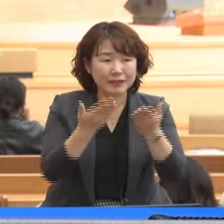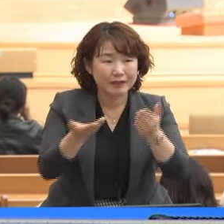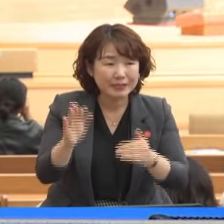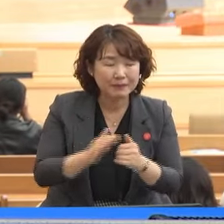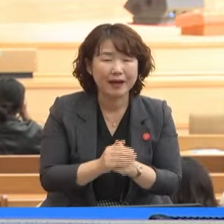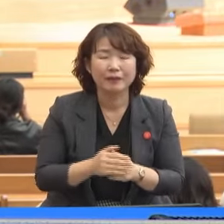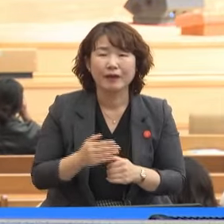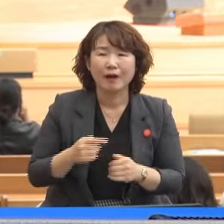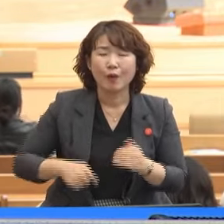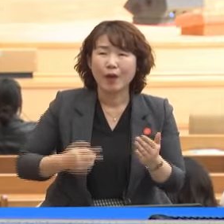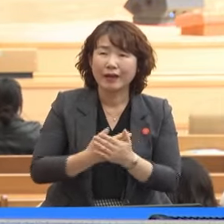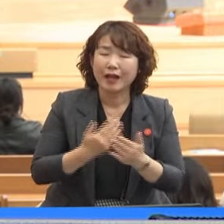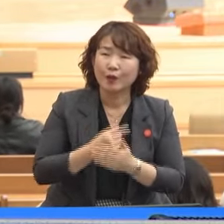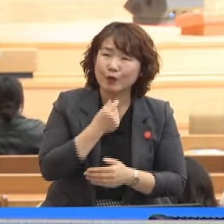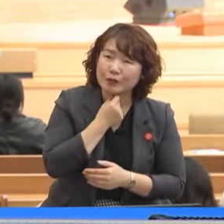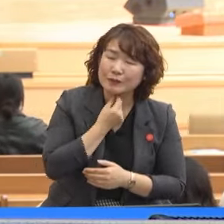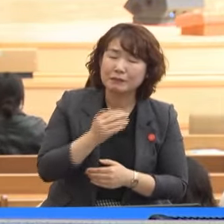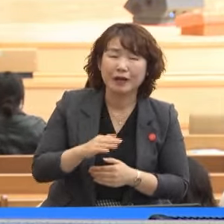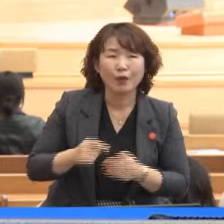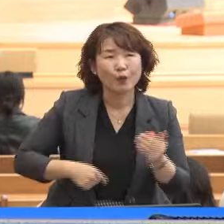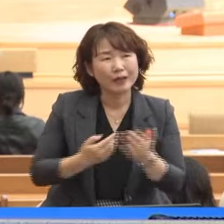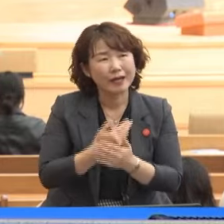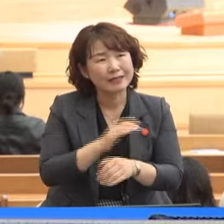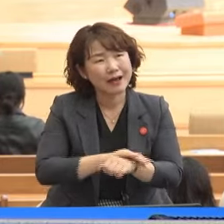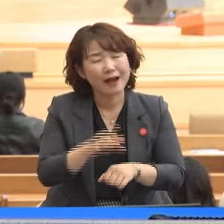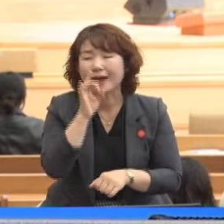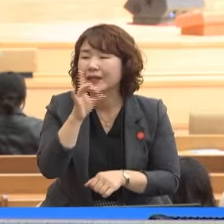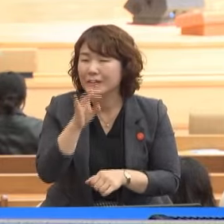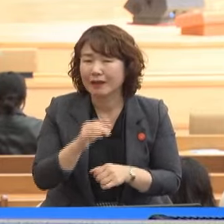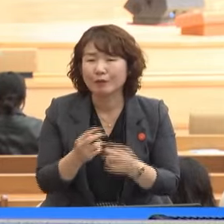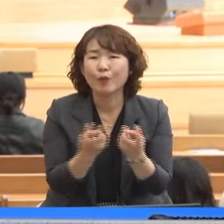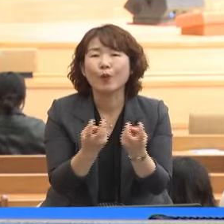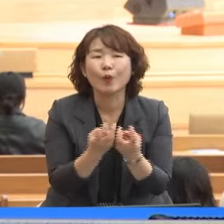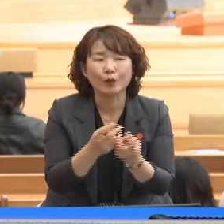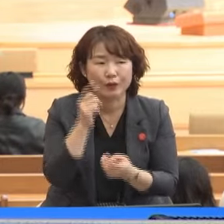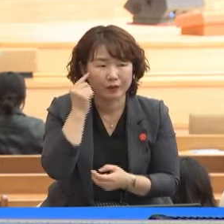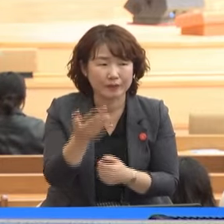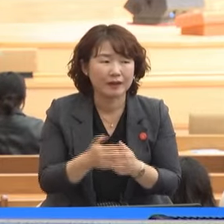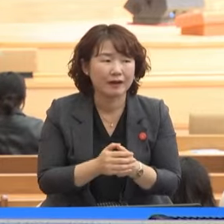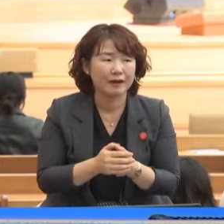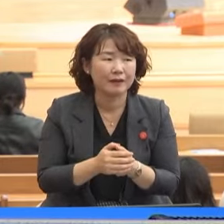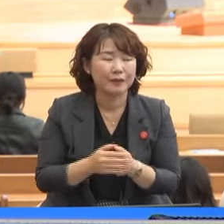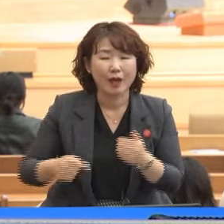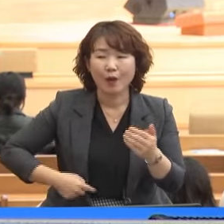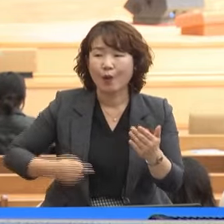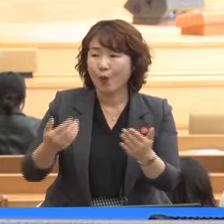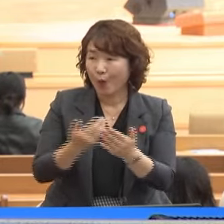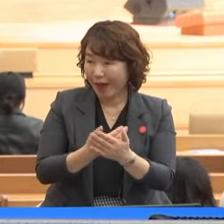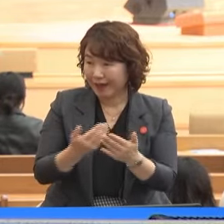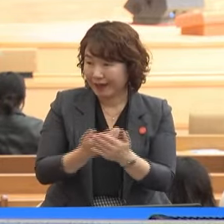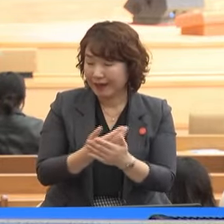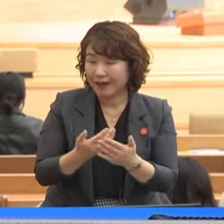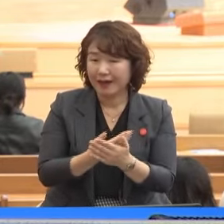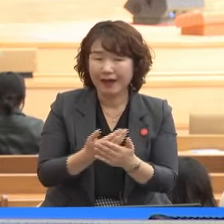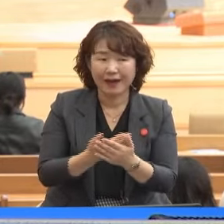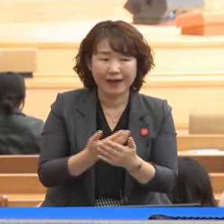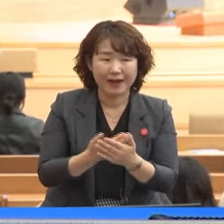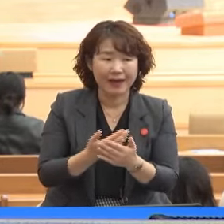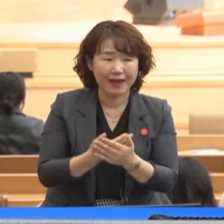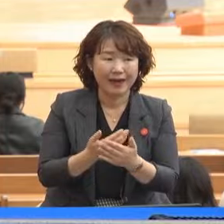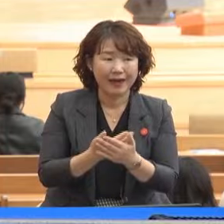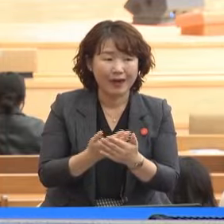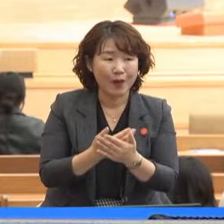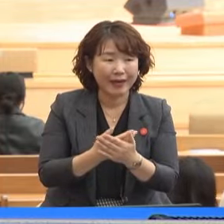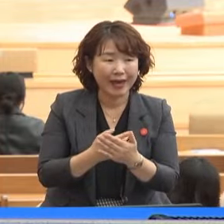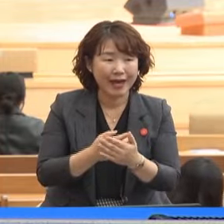그래도 몰뚱몰뚱하니 회개가 잘 안 되죠. 어떻게 해야 되죠? 회개의 뇌관을 건드려야